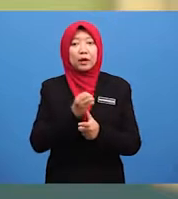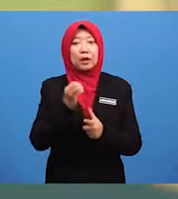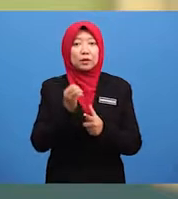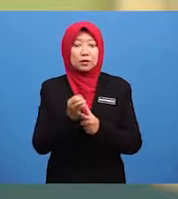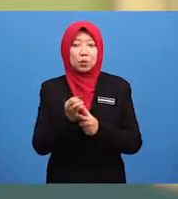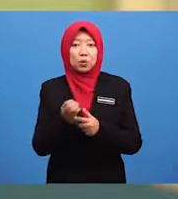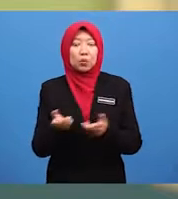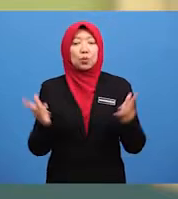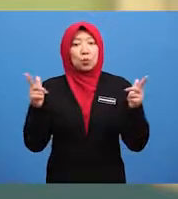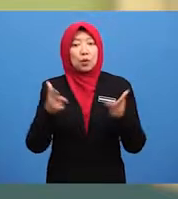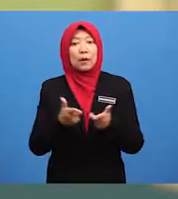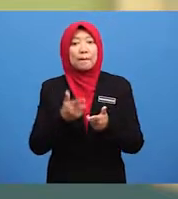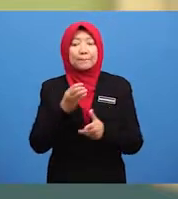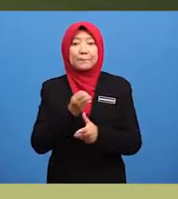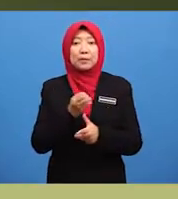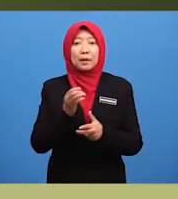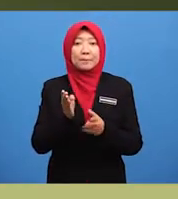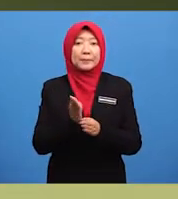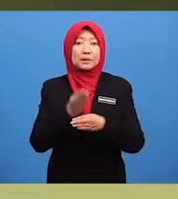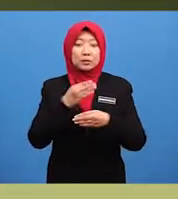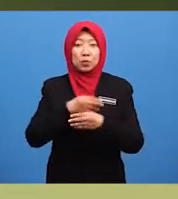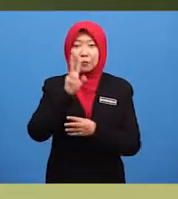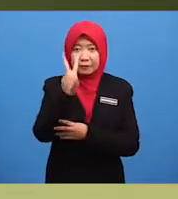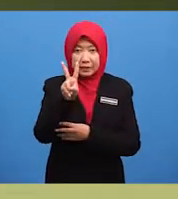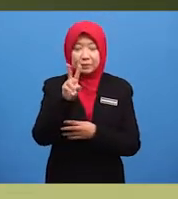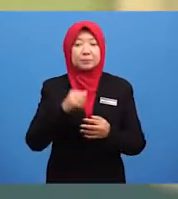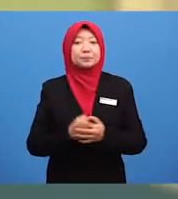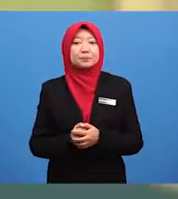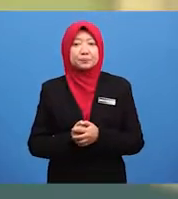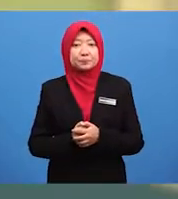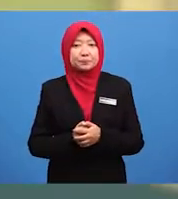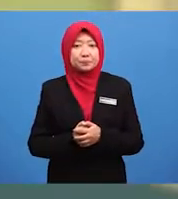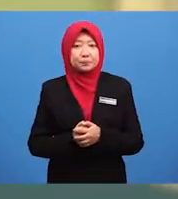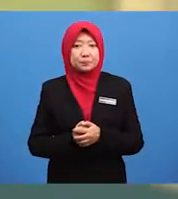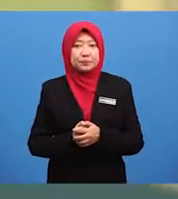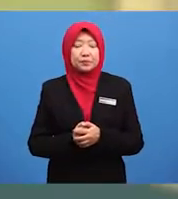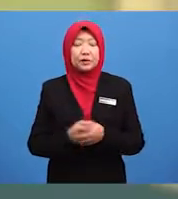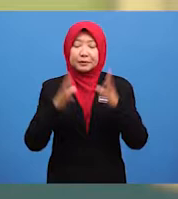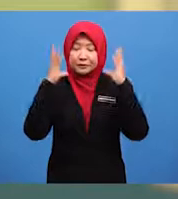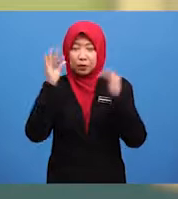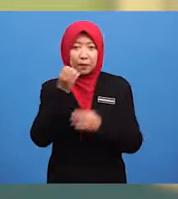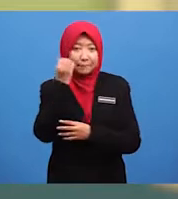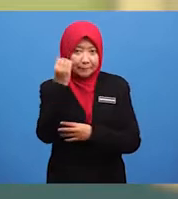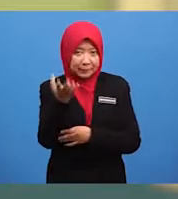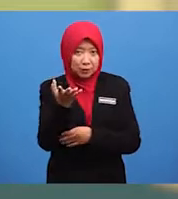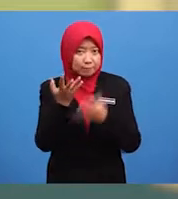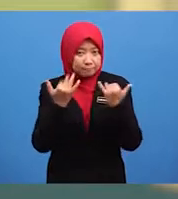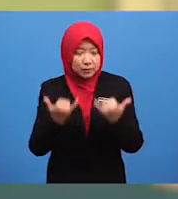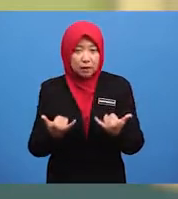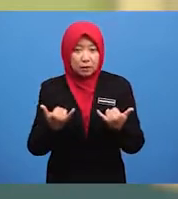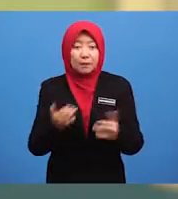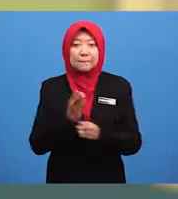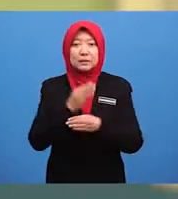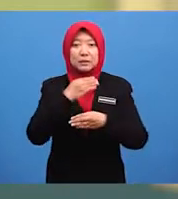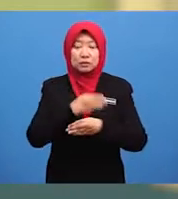lurah bentuk V. Baiklah murid-murid, cikgu hendak menerangkan pula tentang